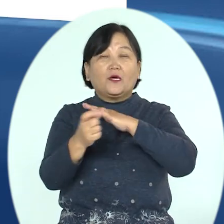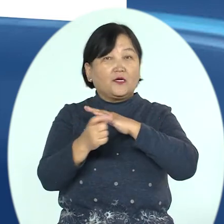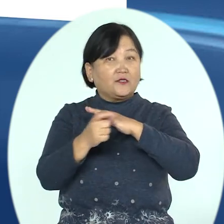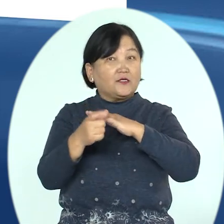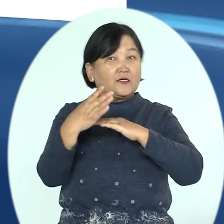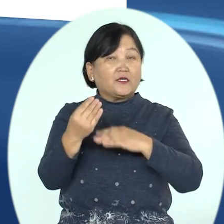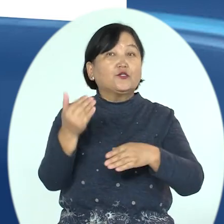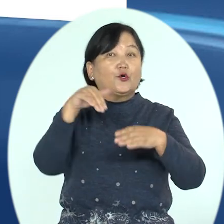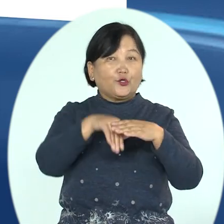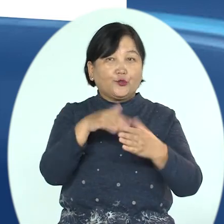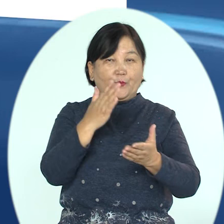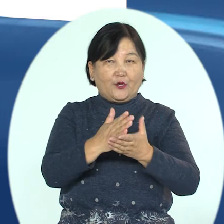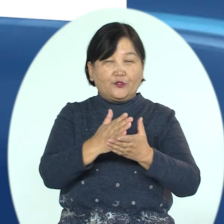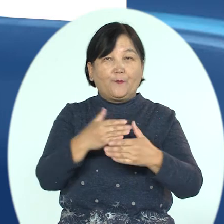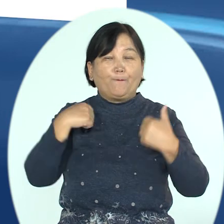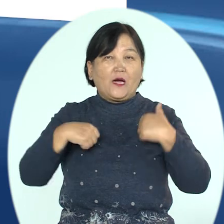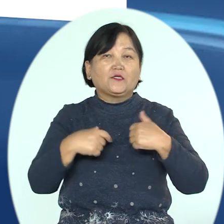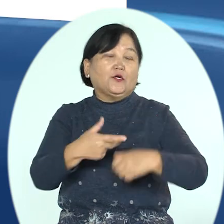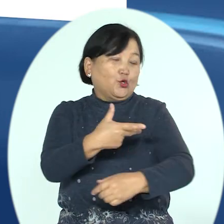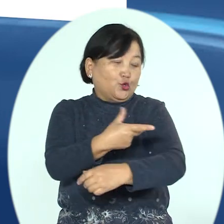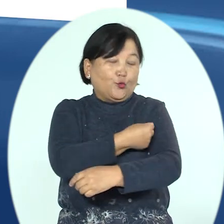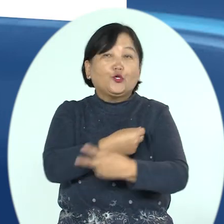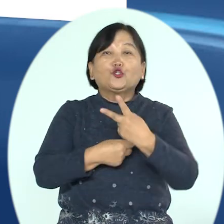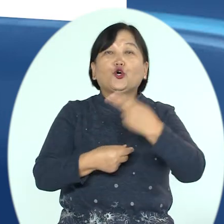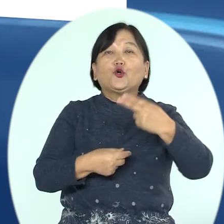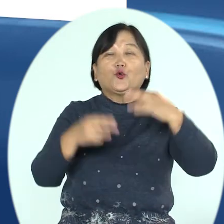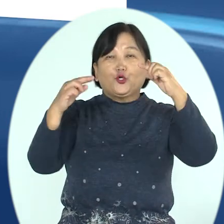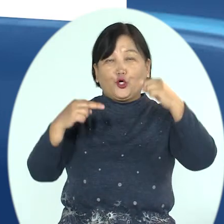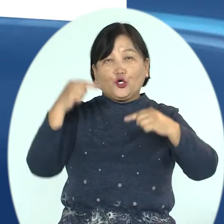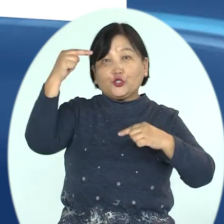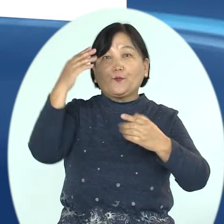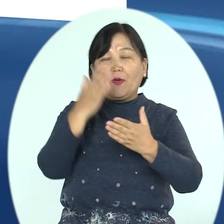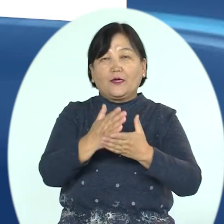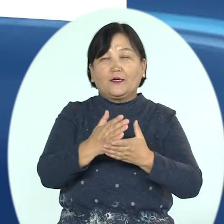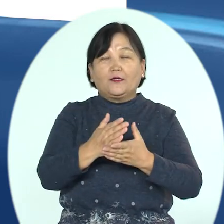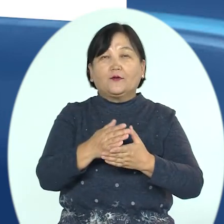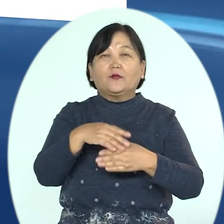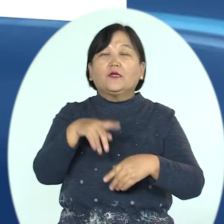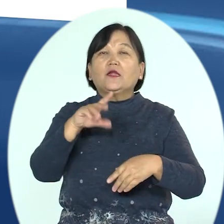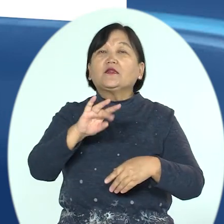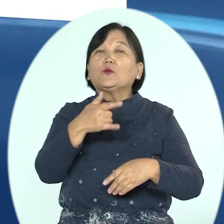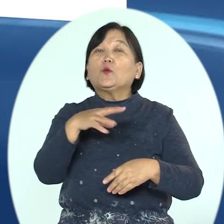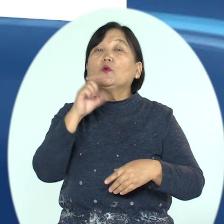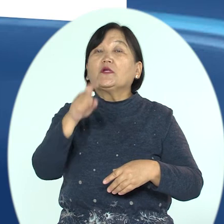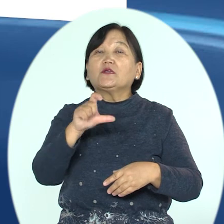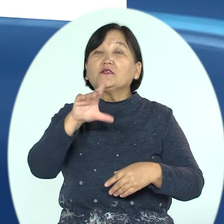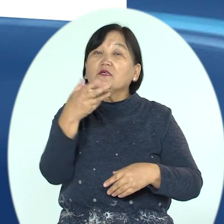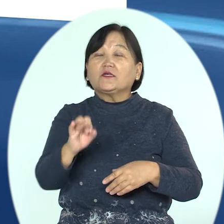бас багш сувилагч хоёр бол бас өндөр орж байгаа. Тэргүүлэгч чиглэлийн мэрэгжил дотор ямар багш нар явж байгаа